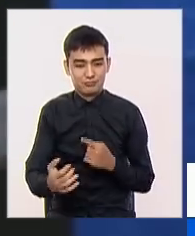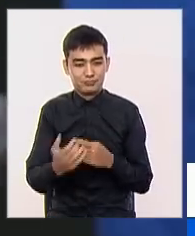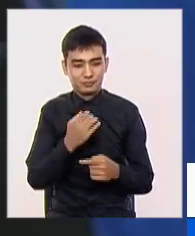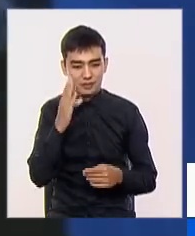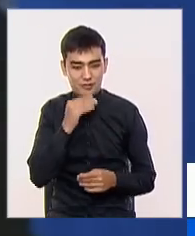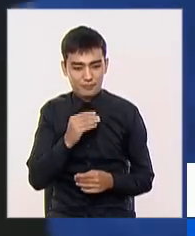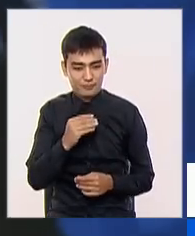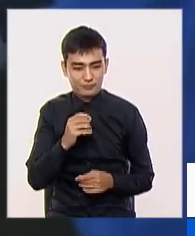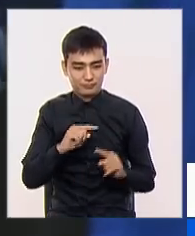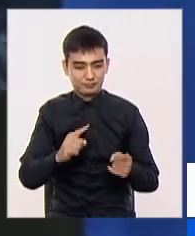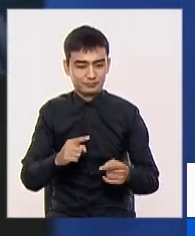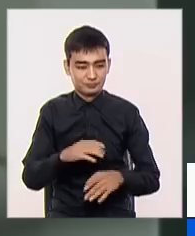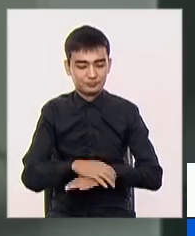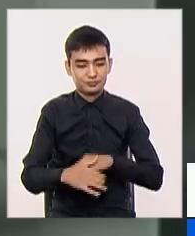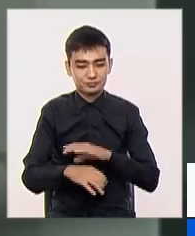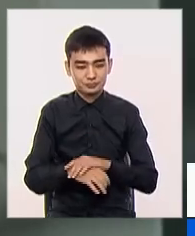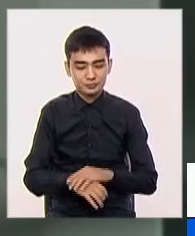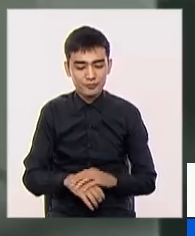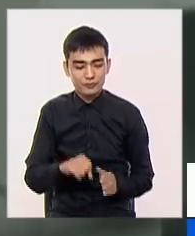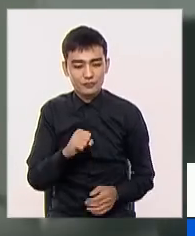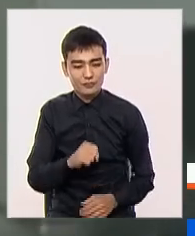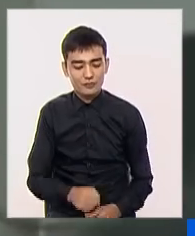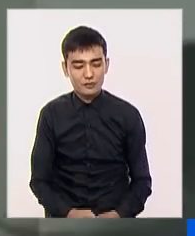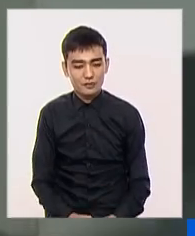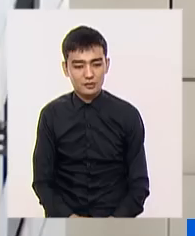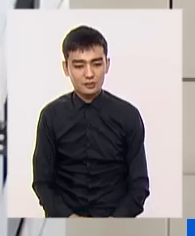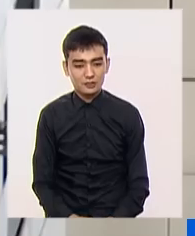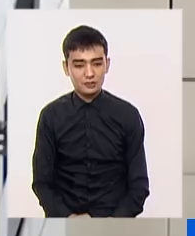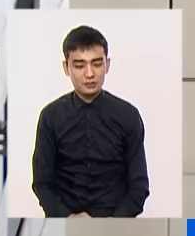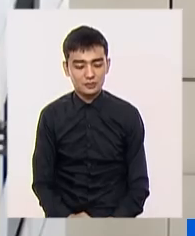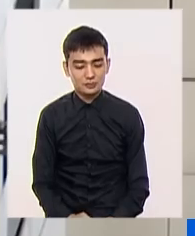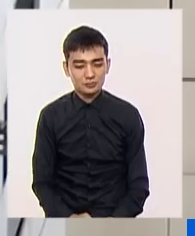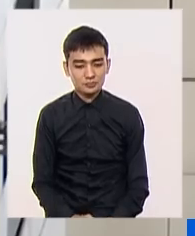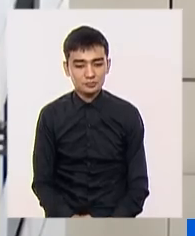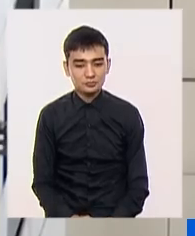экстрадиционном аресте. Жамал Габдуллина, Влад Шишко, Информбюро, Алматы.